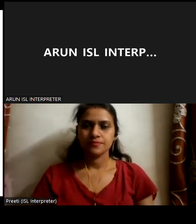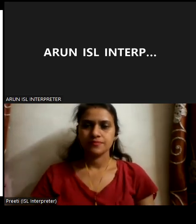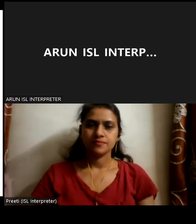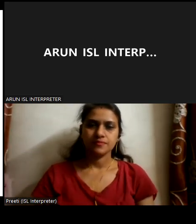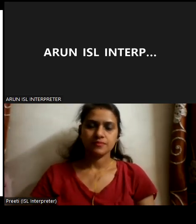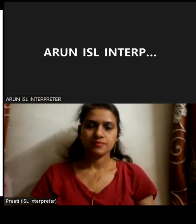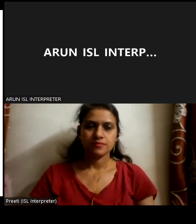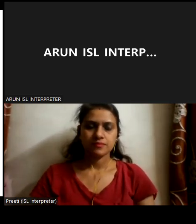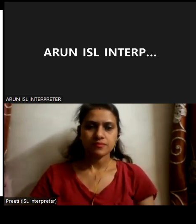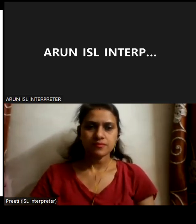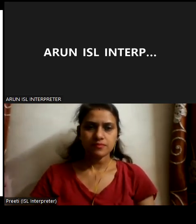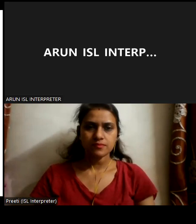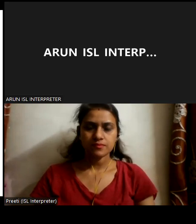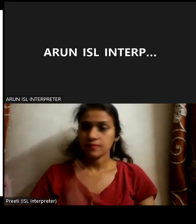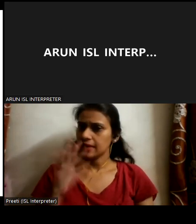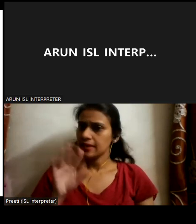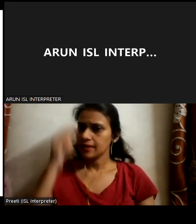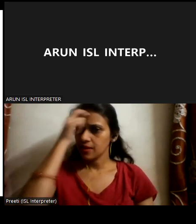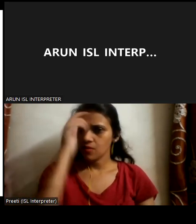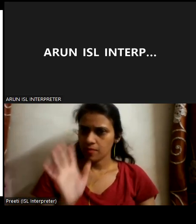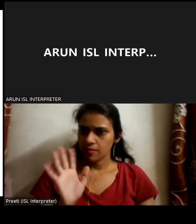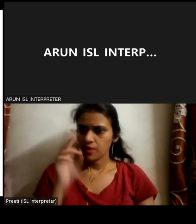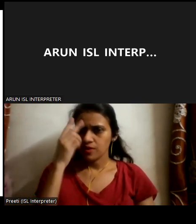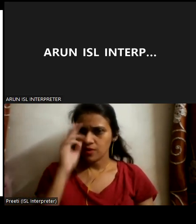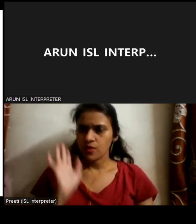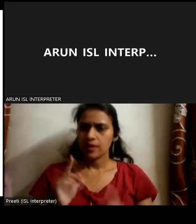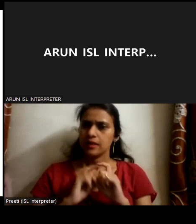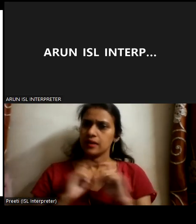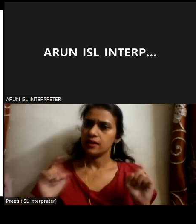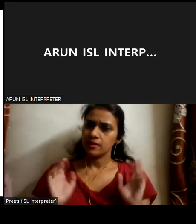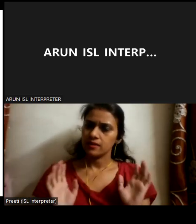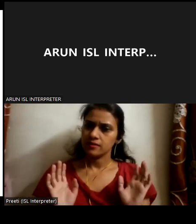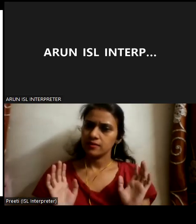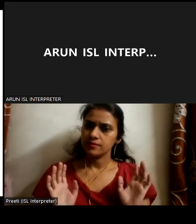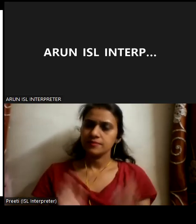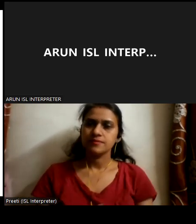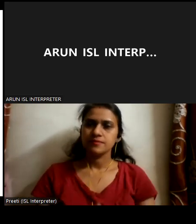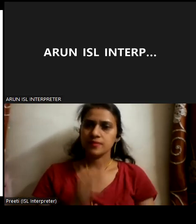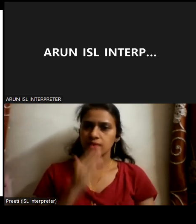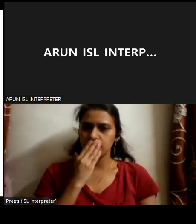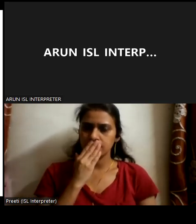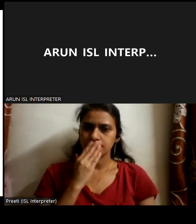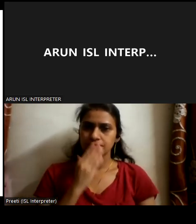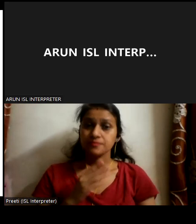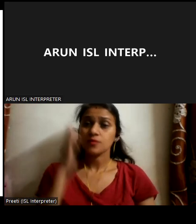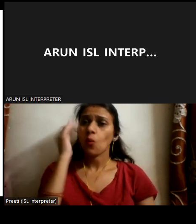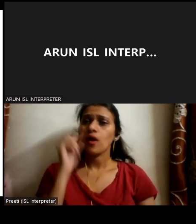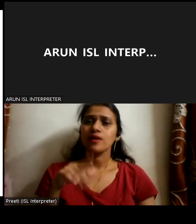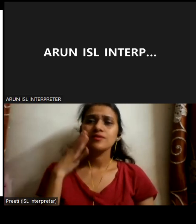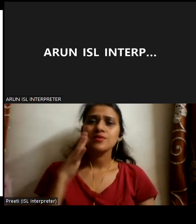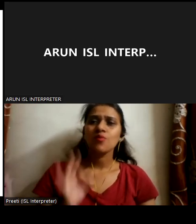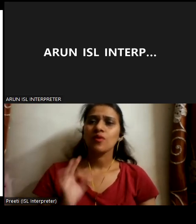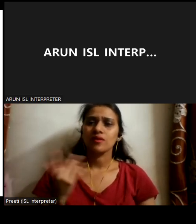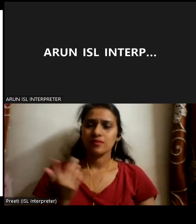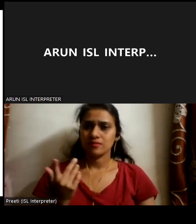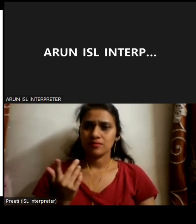यहां तक कोई परेशानी? यहां तक समझने में? व्हाई इट इज इंपॉर्टेंट, व्हाई द कॉन्टेक्स्ट ऑफ रूरल